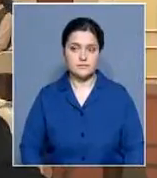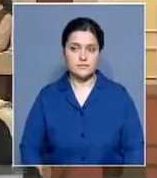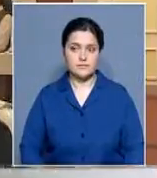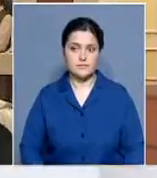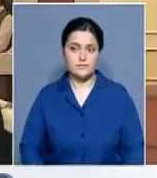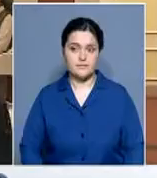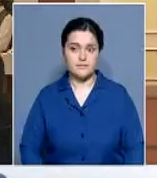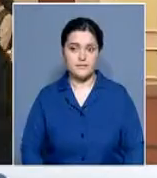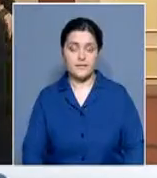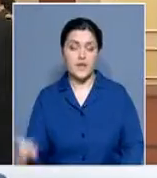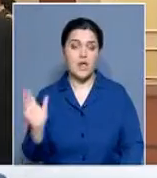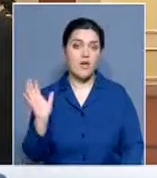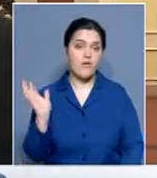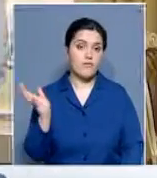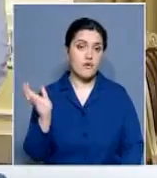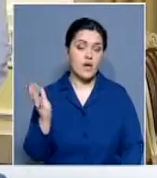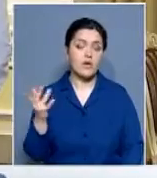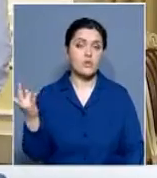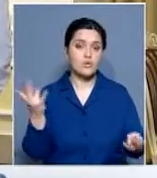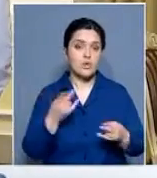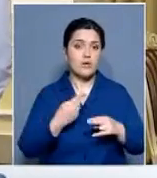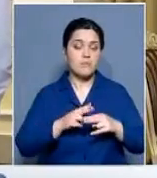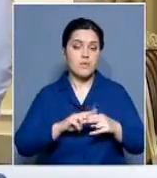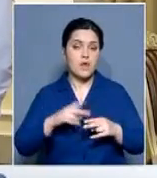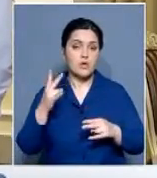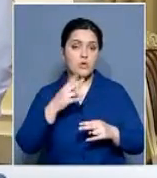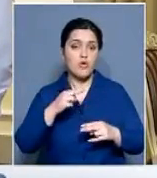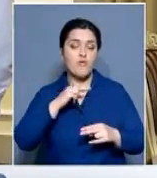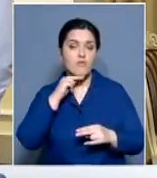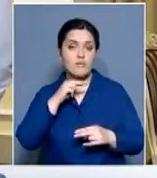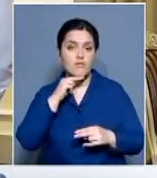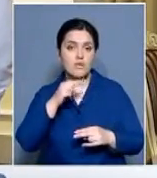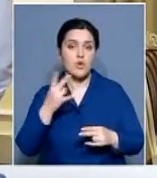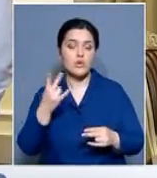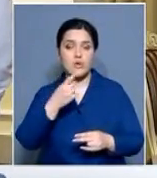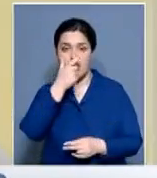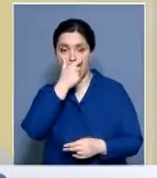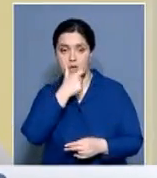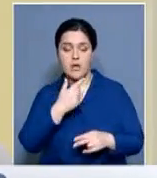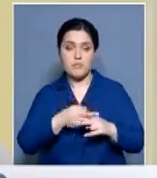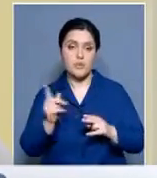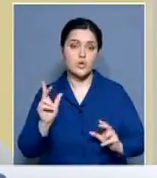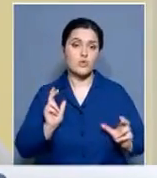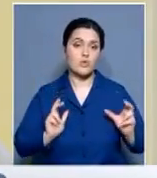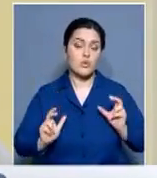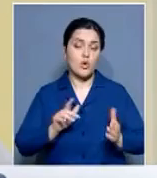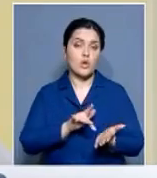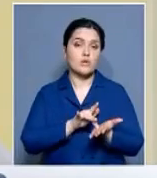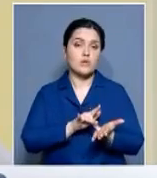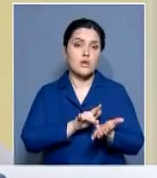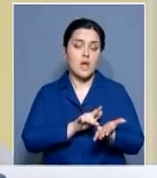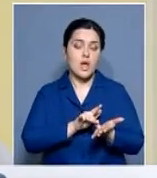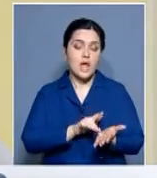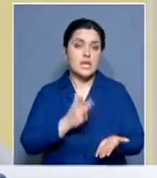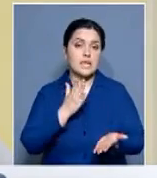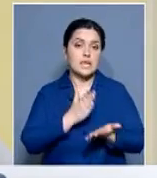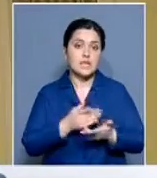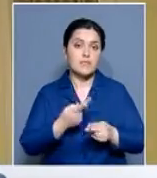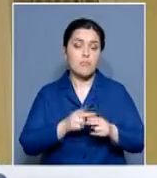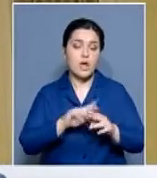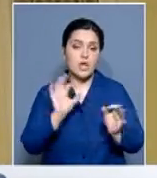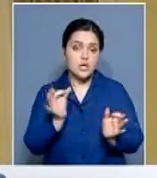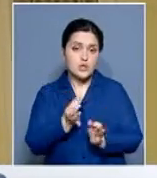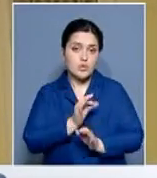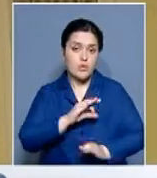Вежливый официант украсит любое заведение. Такого девиза придерживается студент Мангистауского колледжа туризма Бакжар Мырзабаев. Искусство